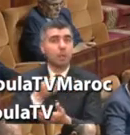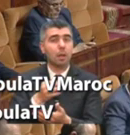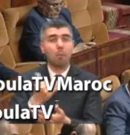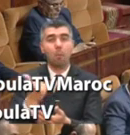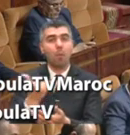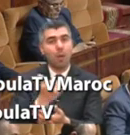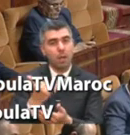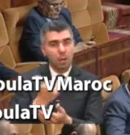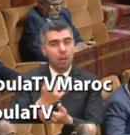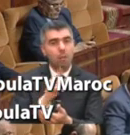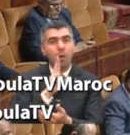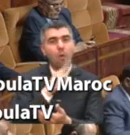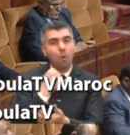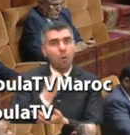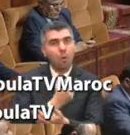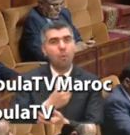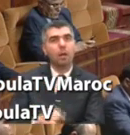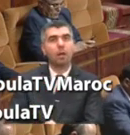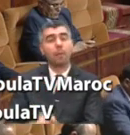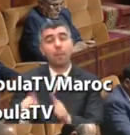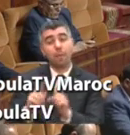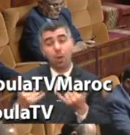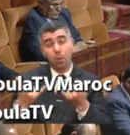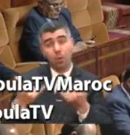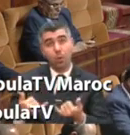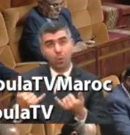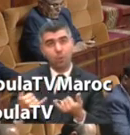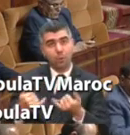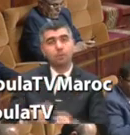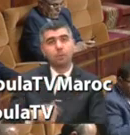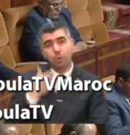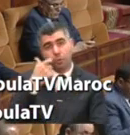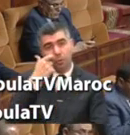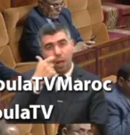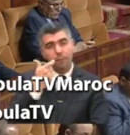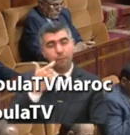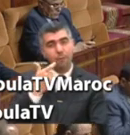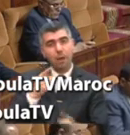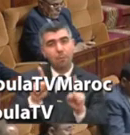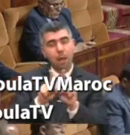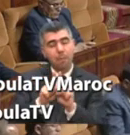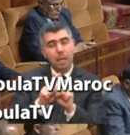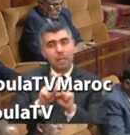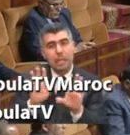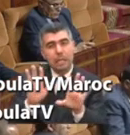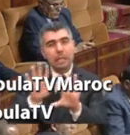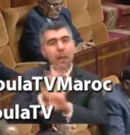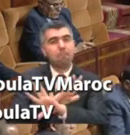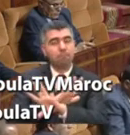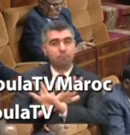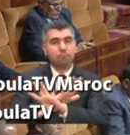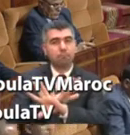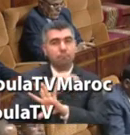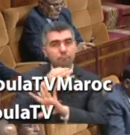باش تكون مع هاد المسنين. وحنا اليوم كنشوفوا بأن الجانب المظلم في هاد المسنين هما الوضعية